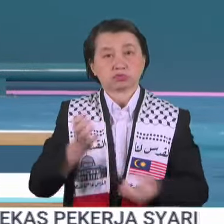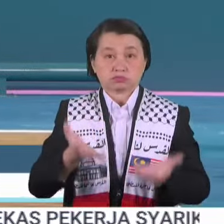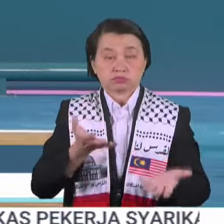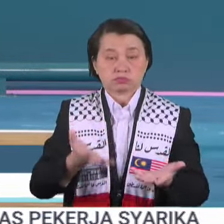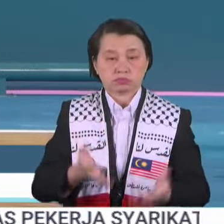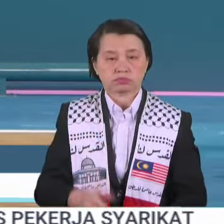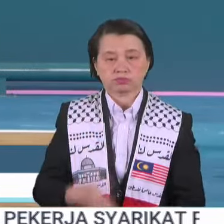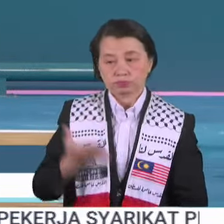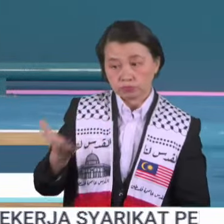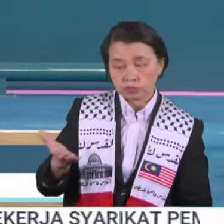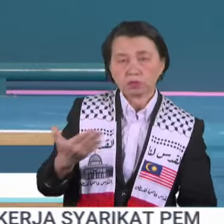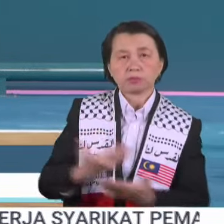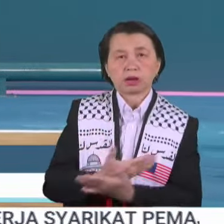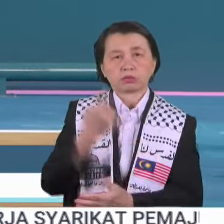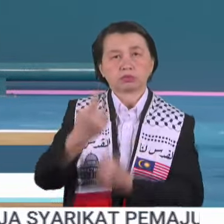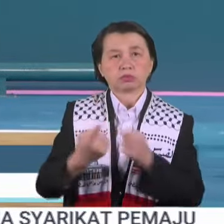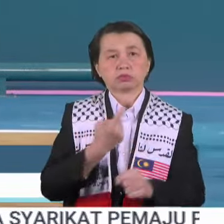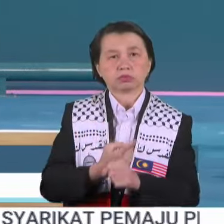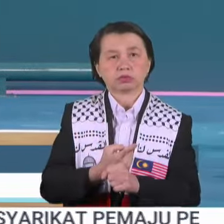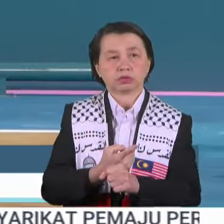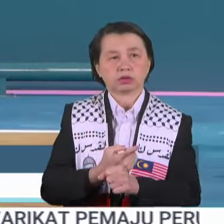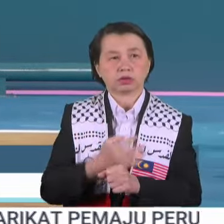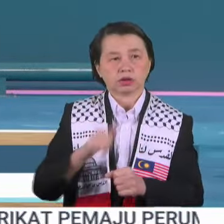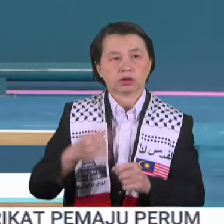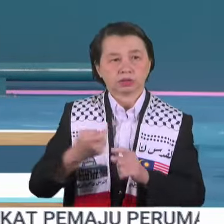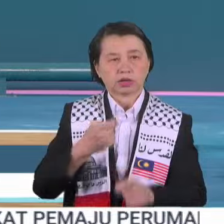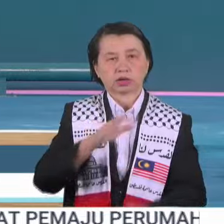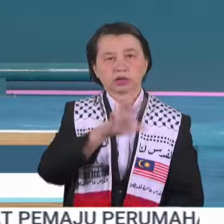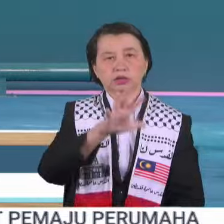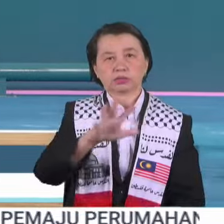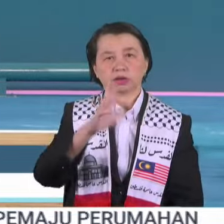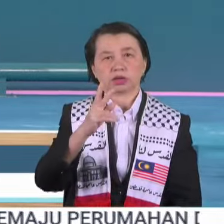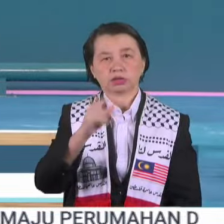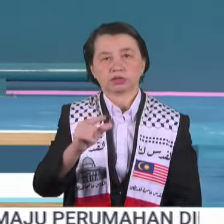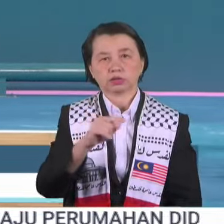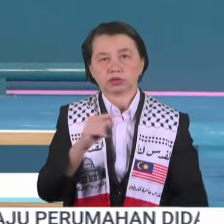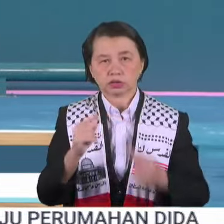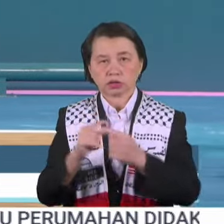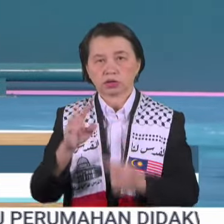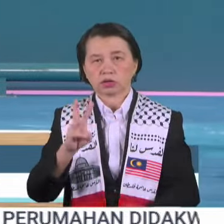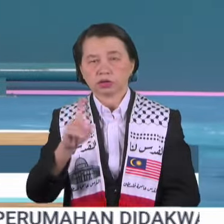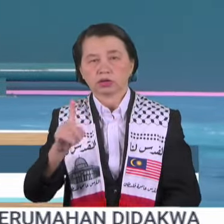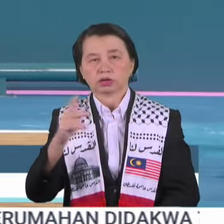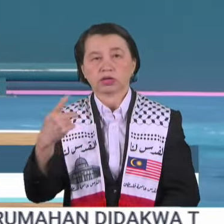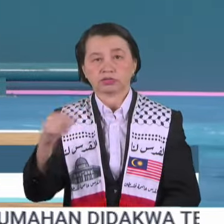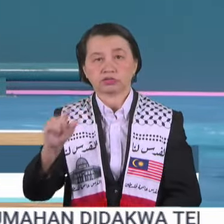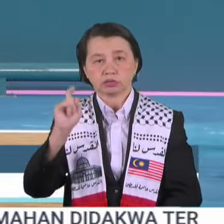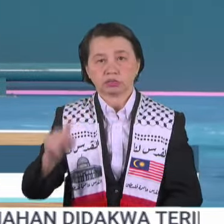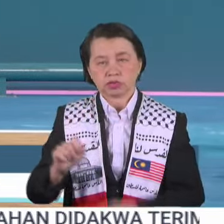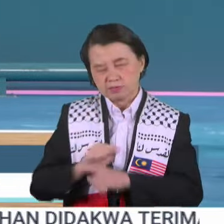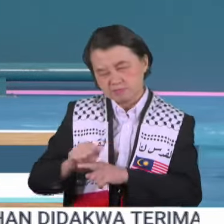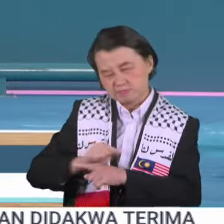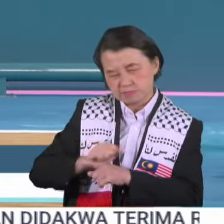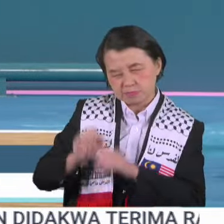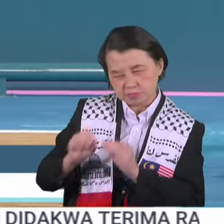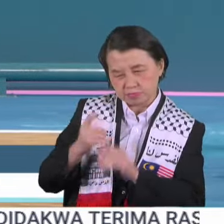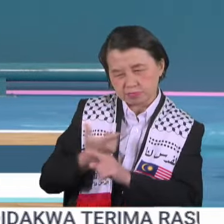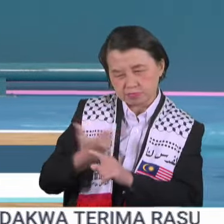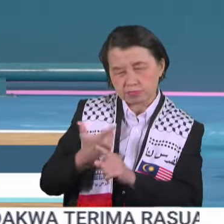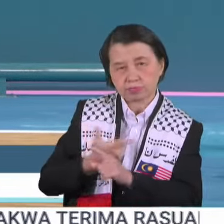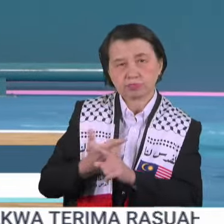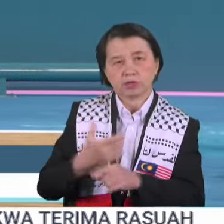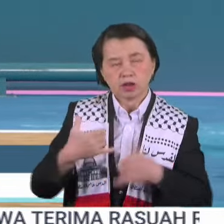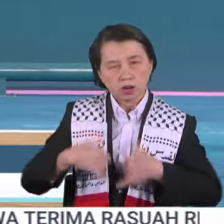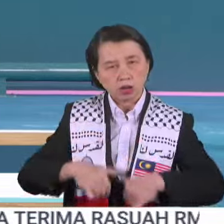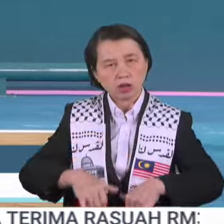Tambah Amirul, Anik yang baru setahun lebih bertukar kategori dari 55 kg ke 61 kg perlu terus digilap agar lebih